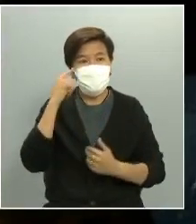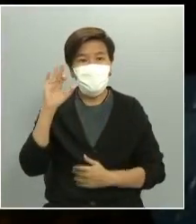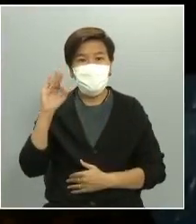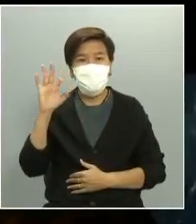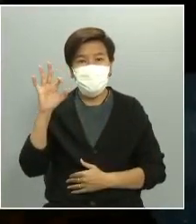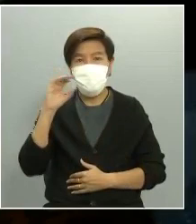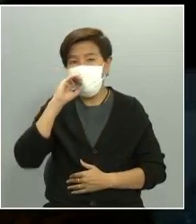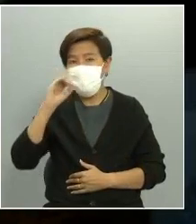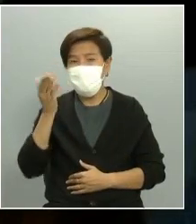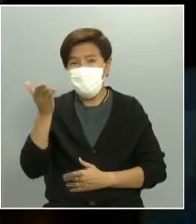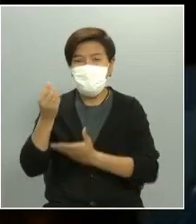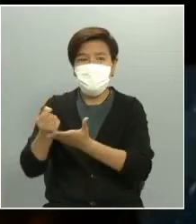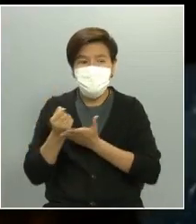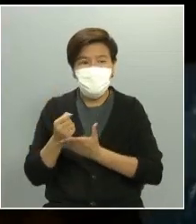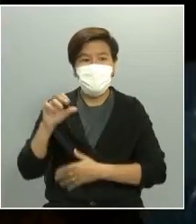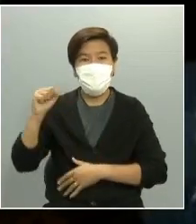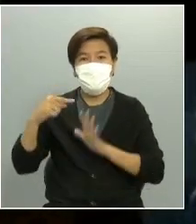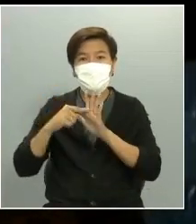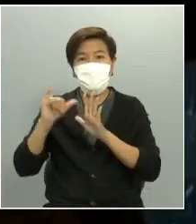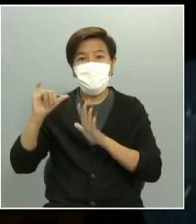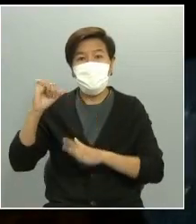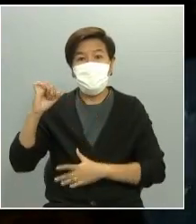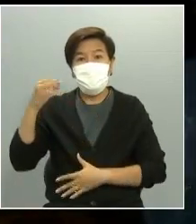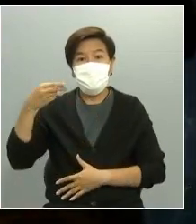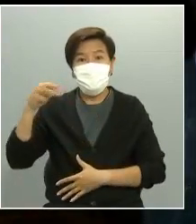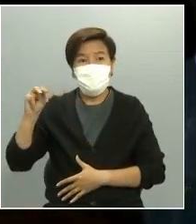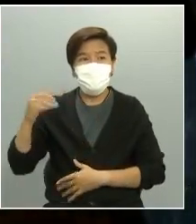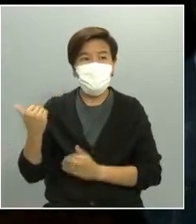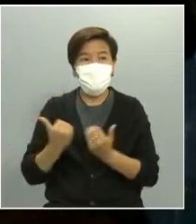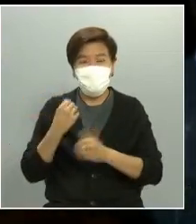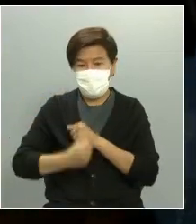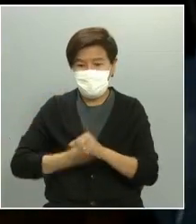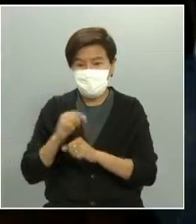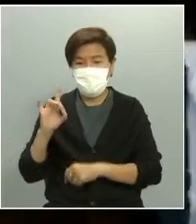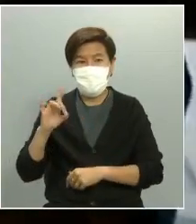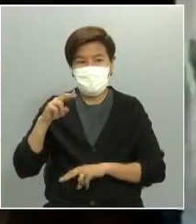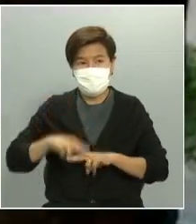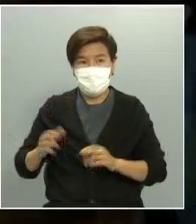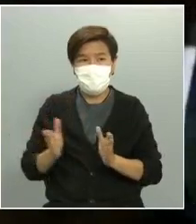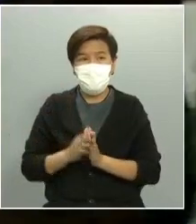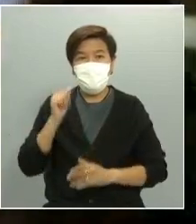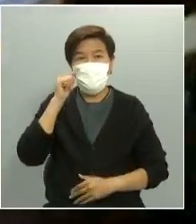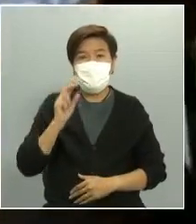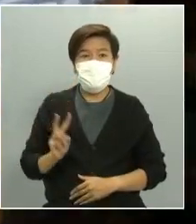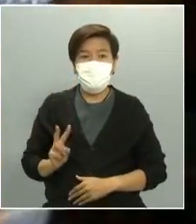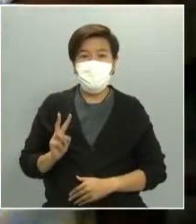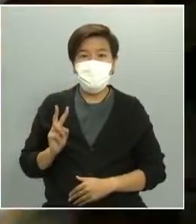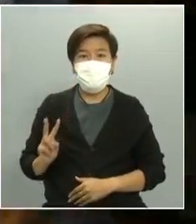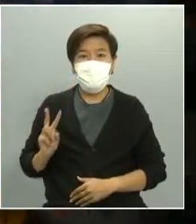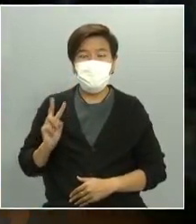สายหมายต้องรอดขอความช่วยเหลือลูกสาวแฟนขวบนั่งอยู่ตรงไหนกับแม่สองคนคาบู